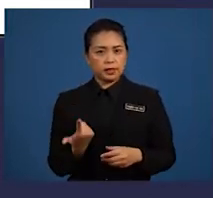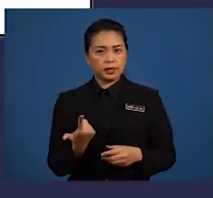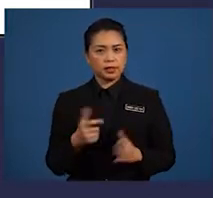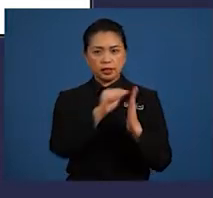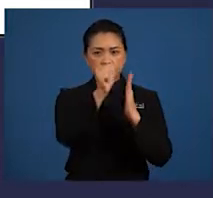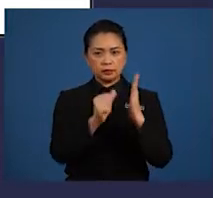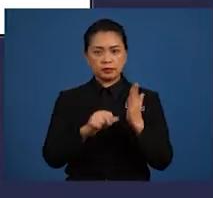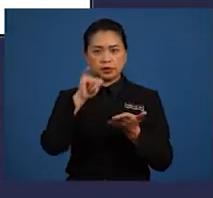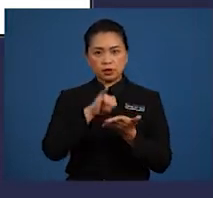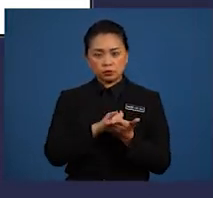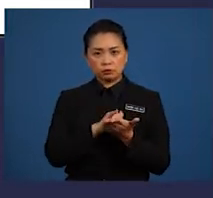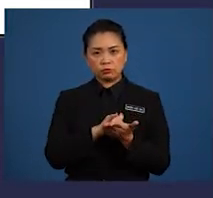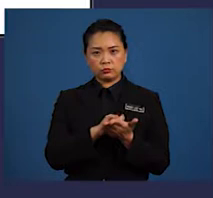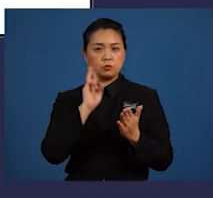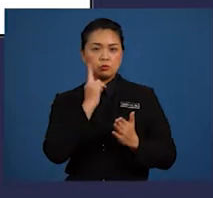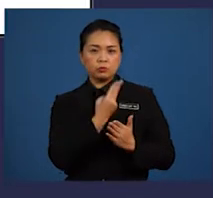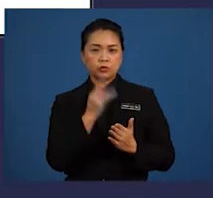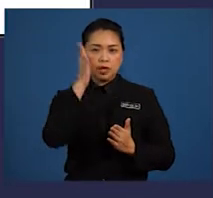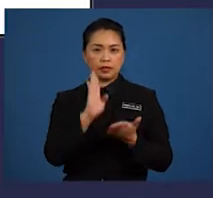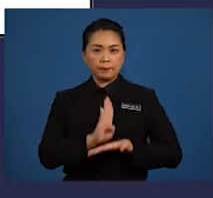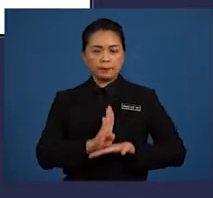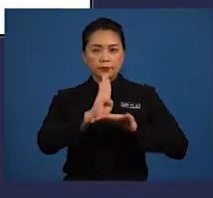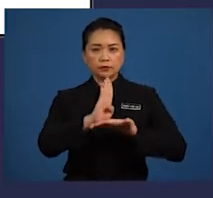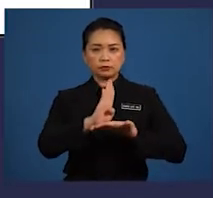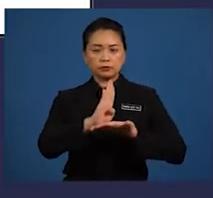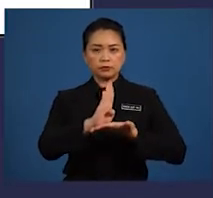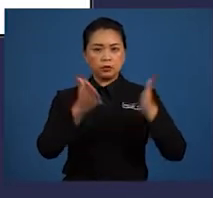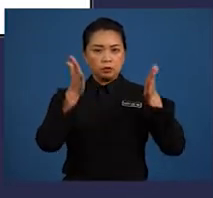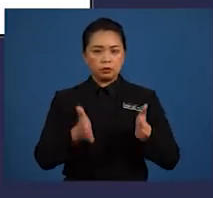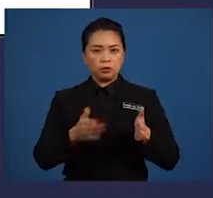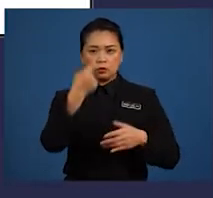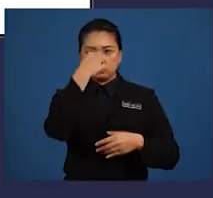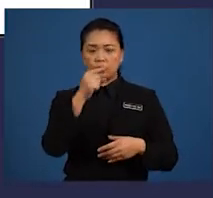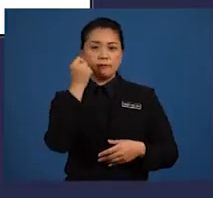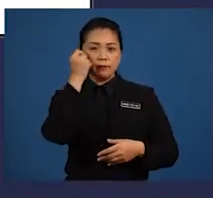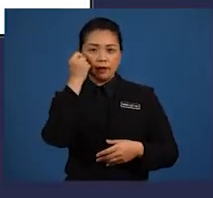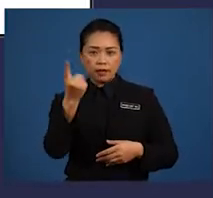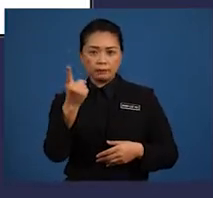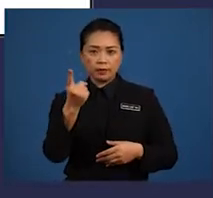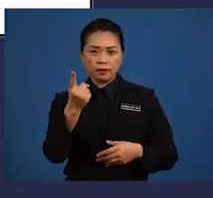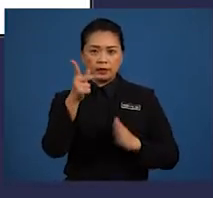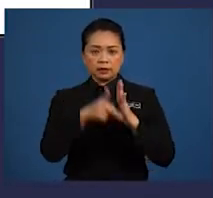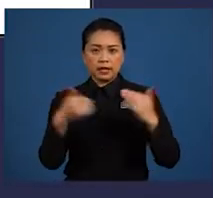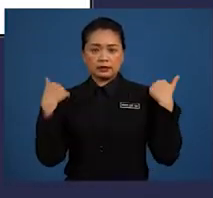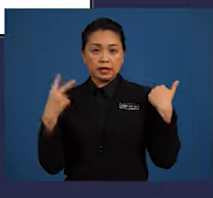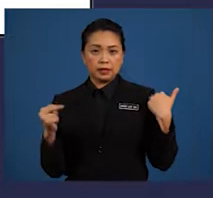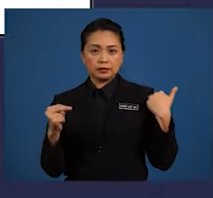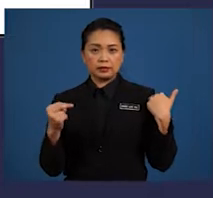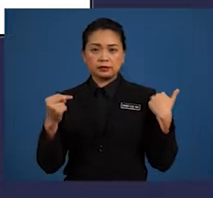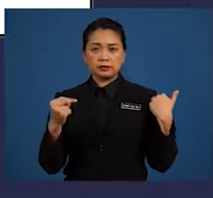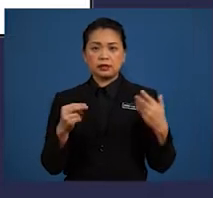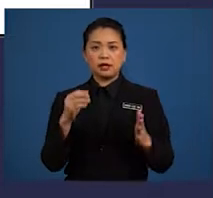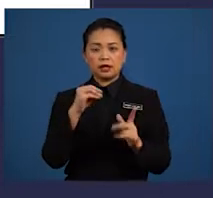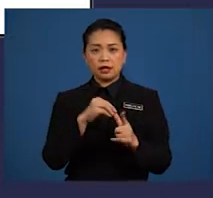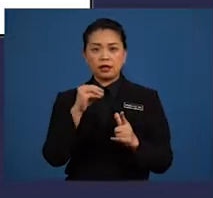animasi tersebut secara umumnya akan membantu kayak untuk memahami keadaan suasana